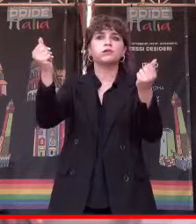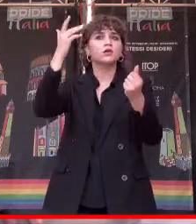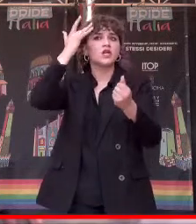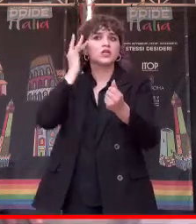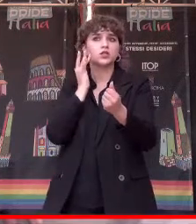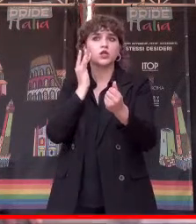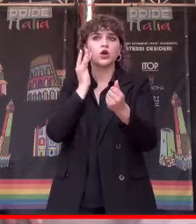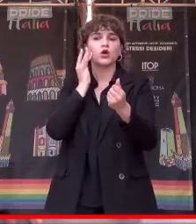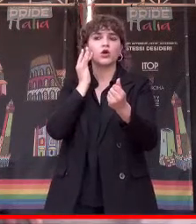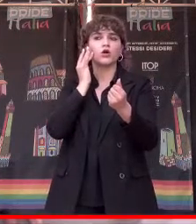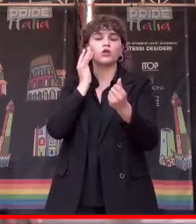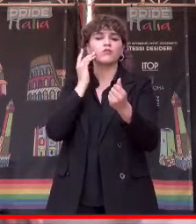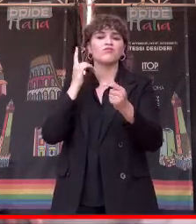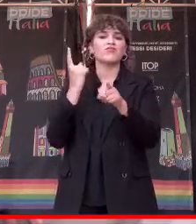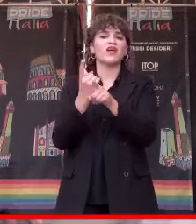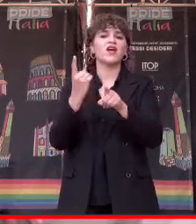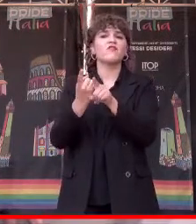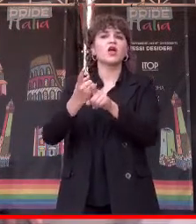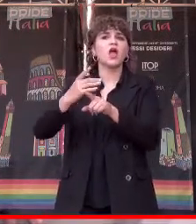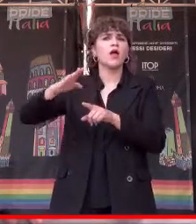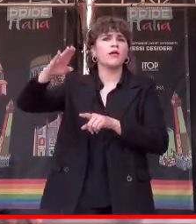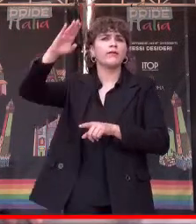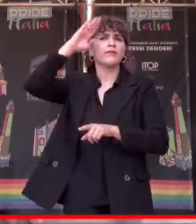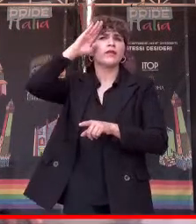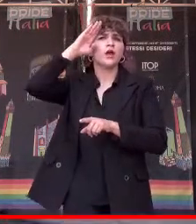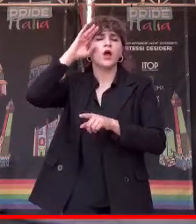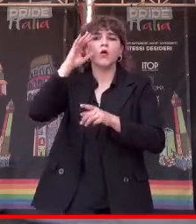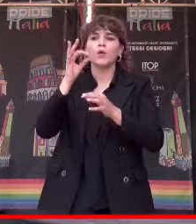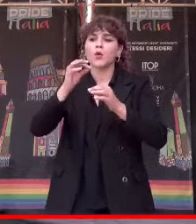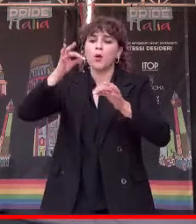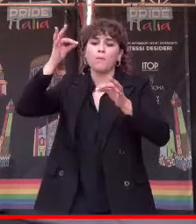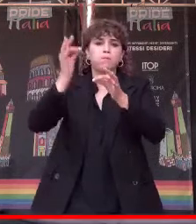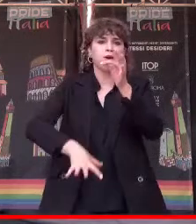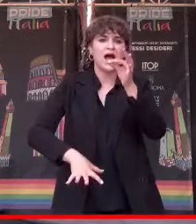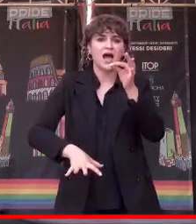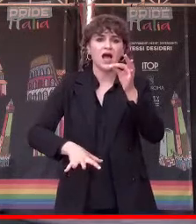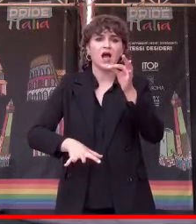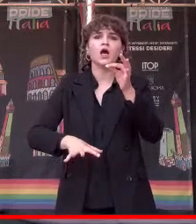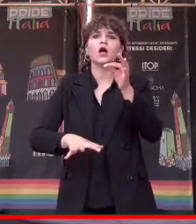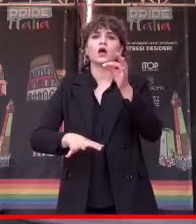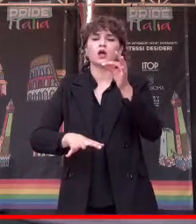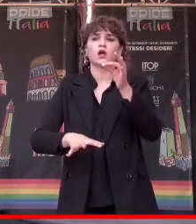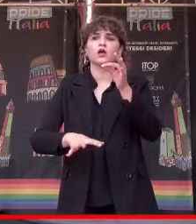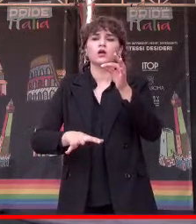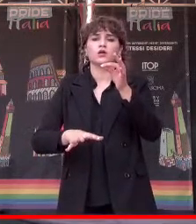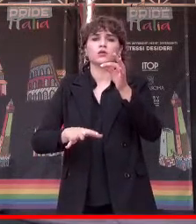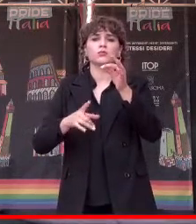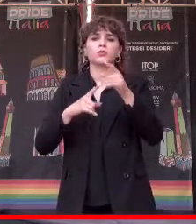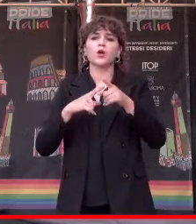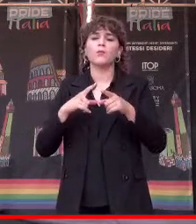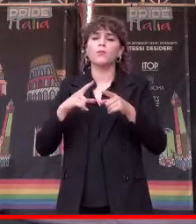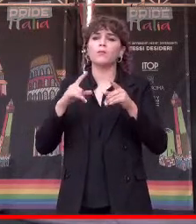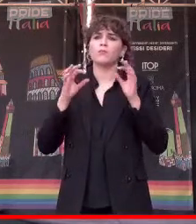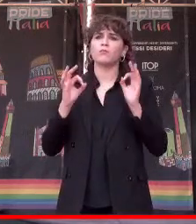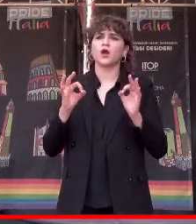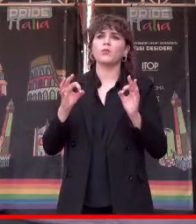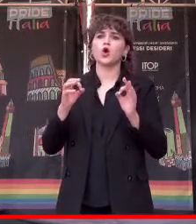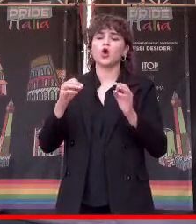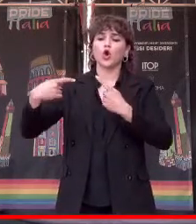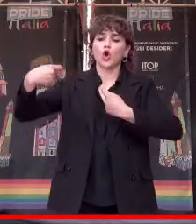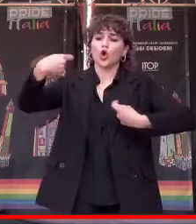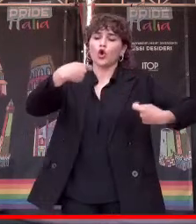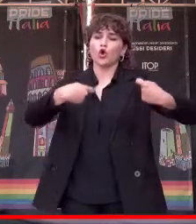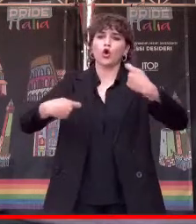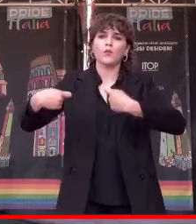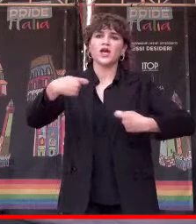essere molto attenti, perché ci vuole un secondo a che questo affidamento, questa cooperativa